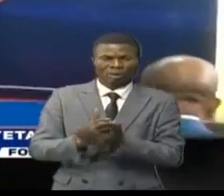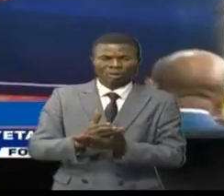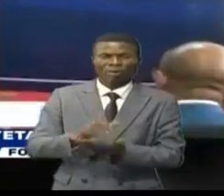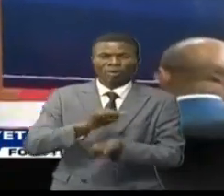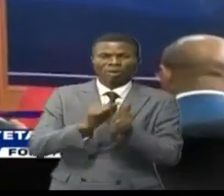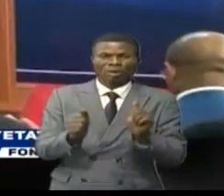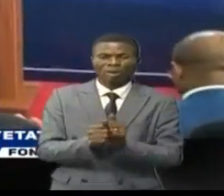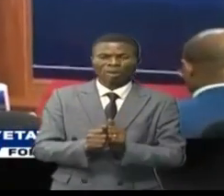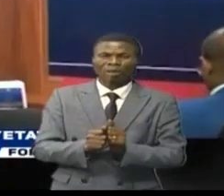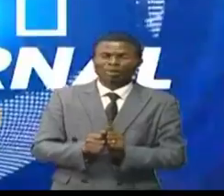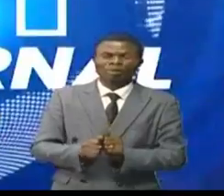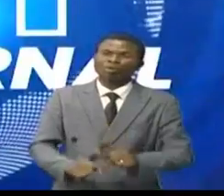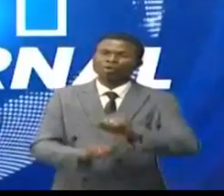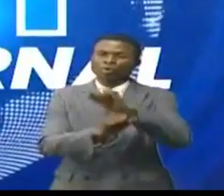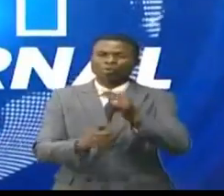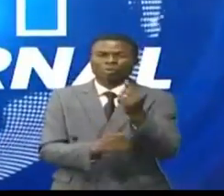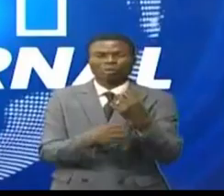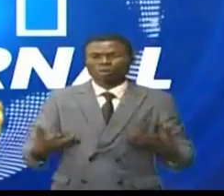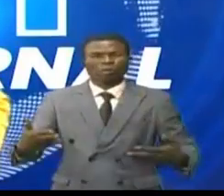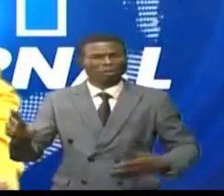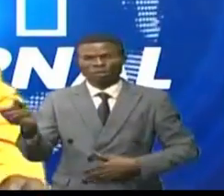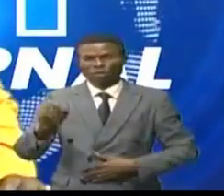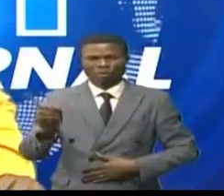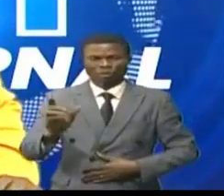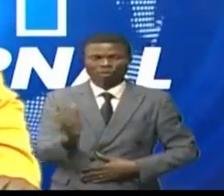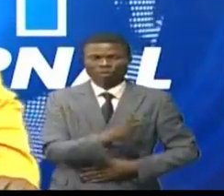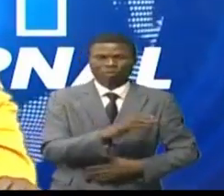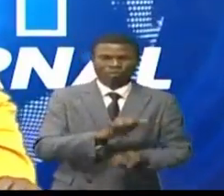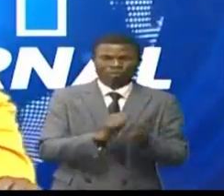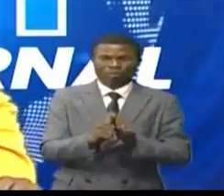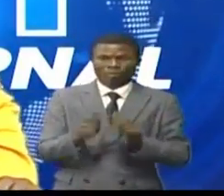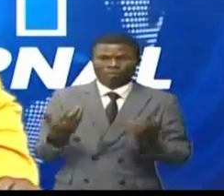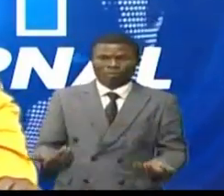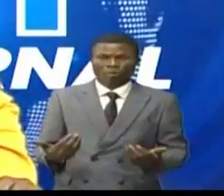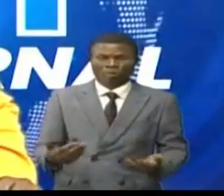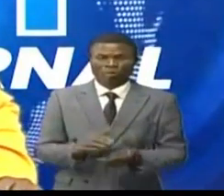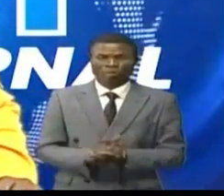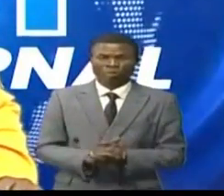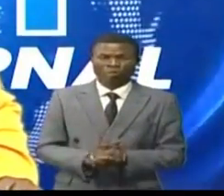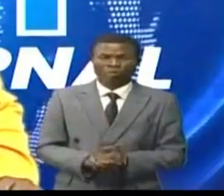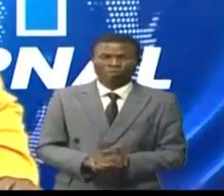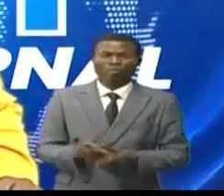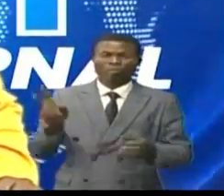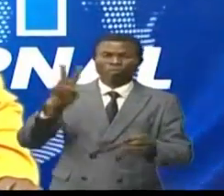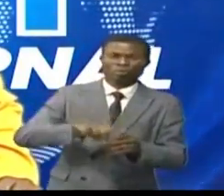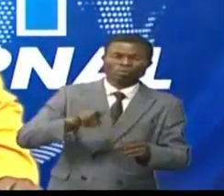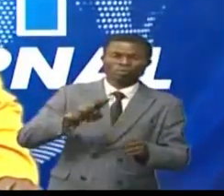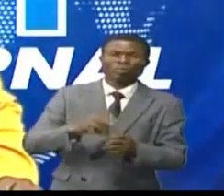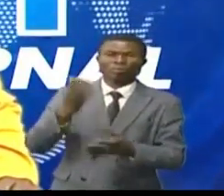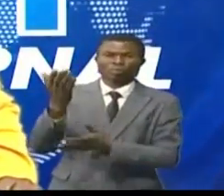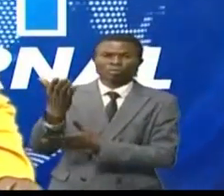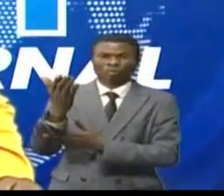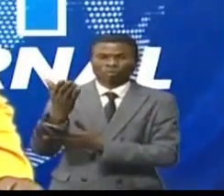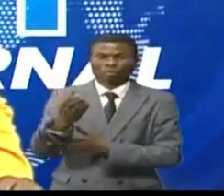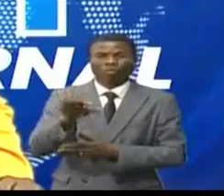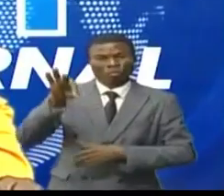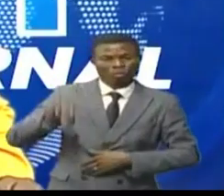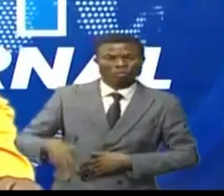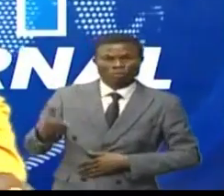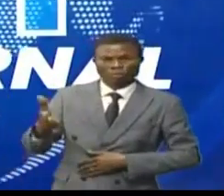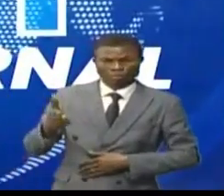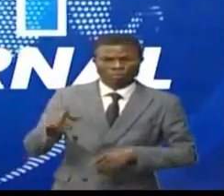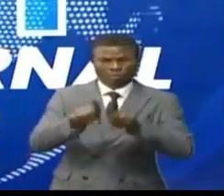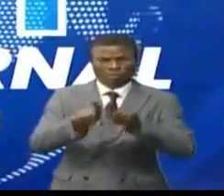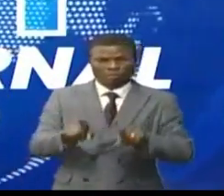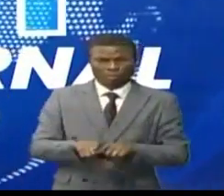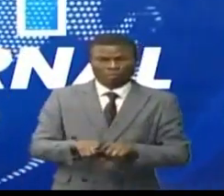de privilèges. De la situation actuelle, des victimes au plaidoyer en leur faveur, c'est pratiquement